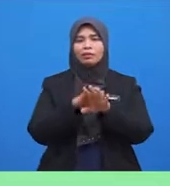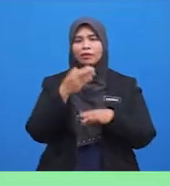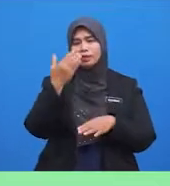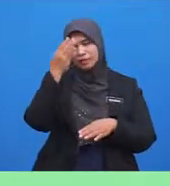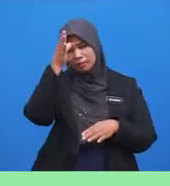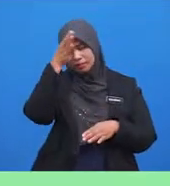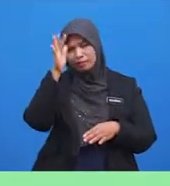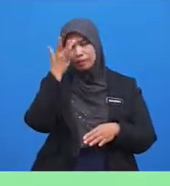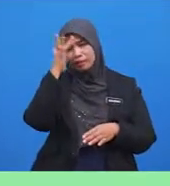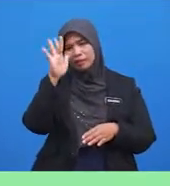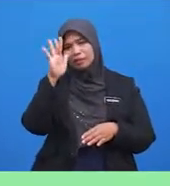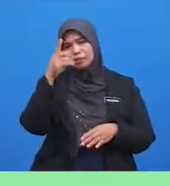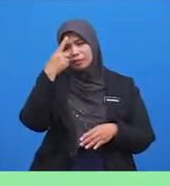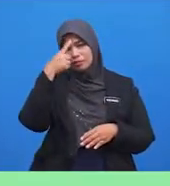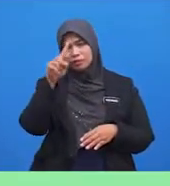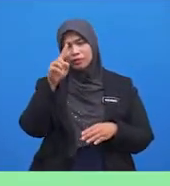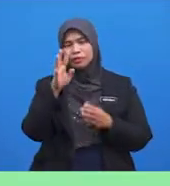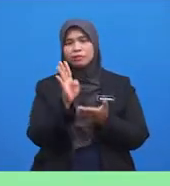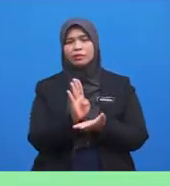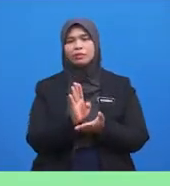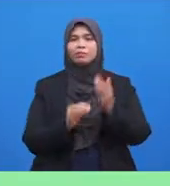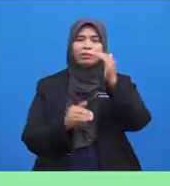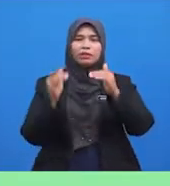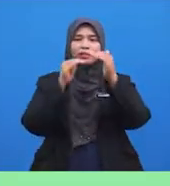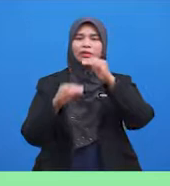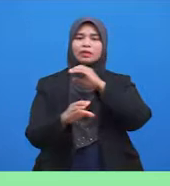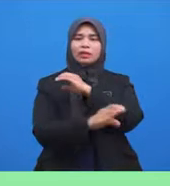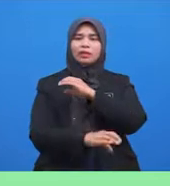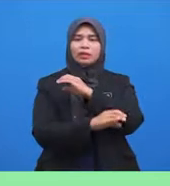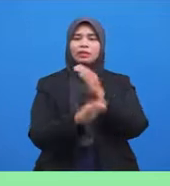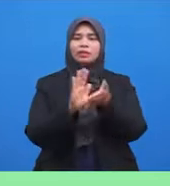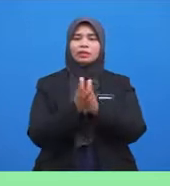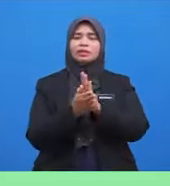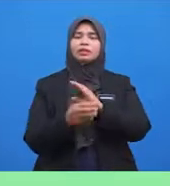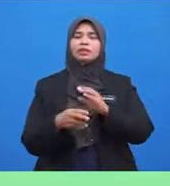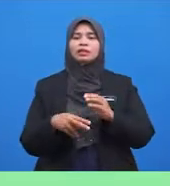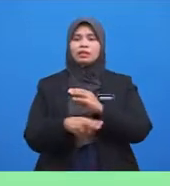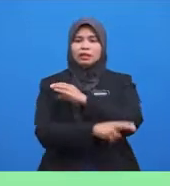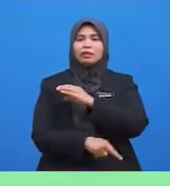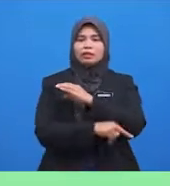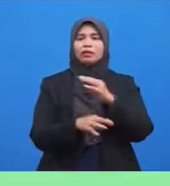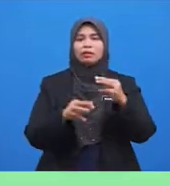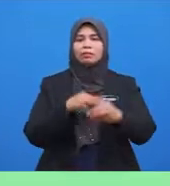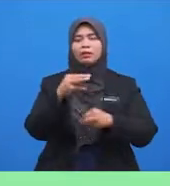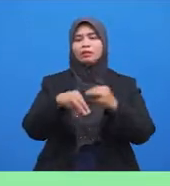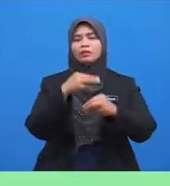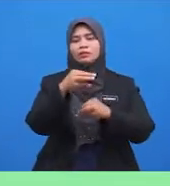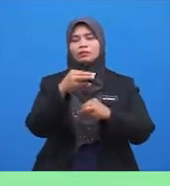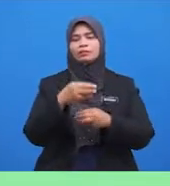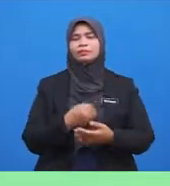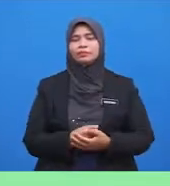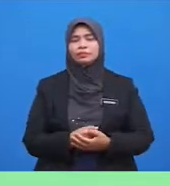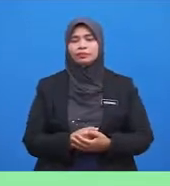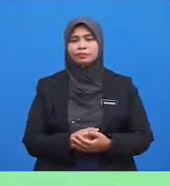cerdik pandai untuk membangunkan negara menjadi negara yang maju dan berdaya